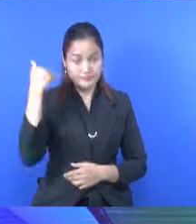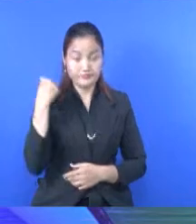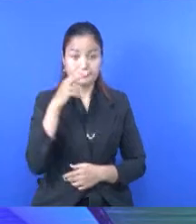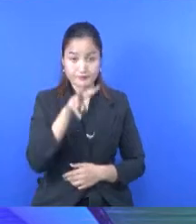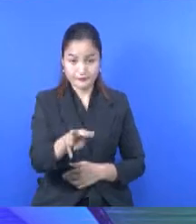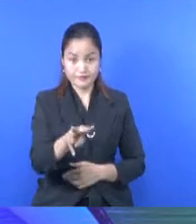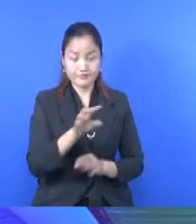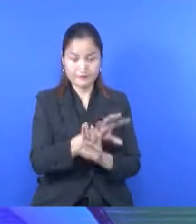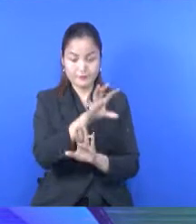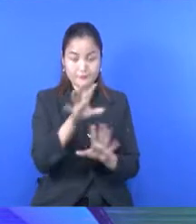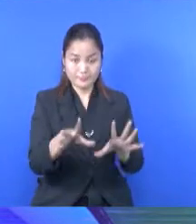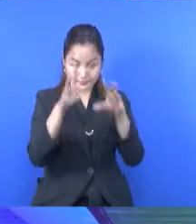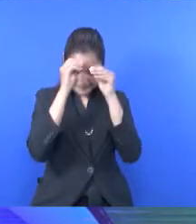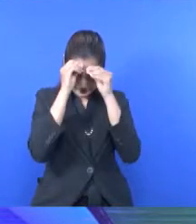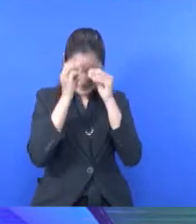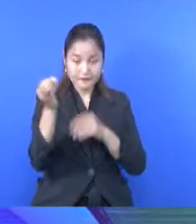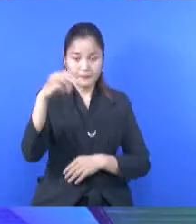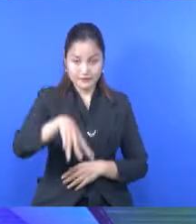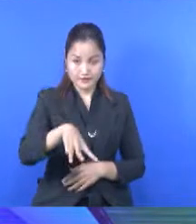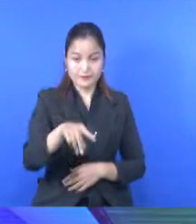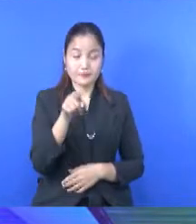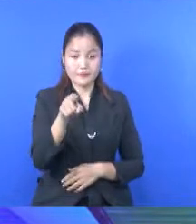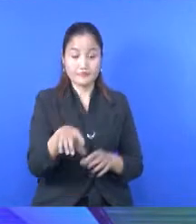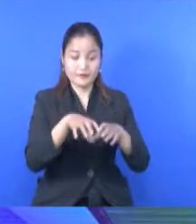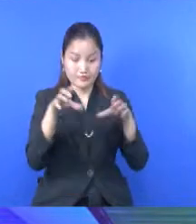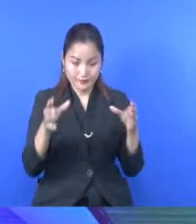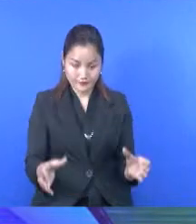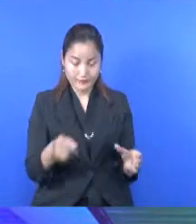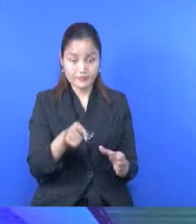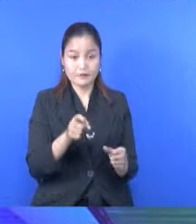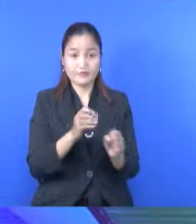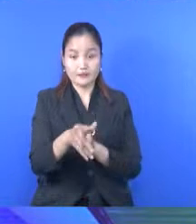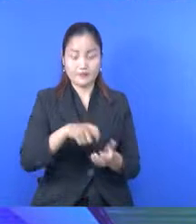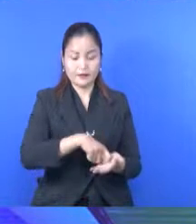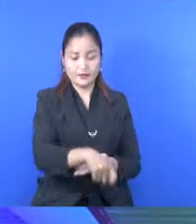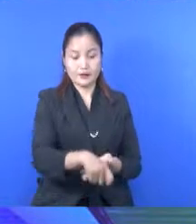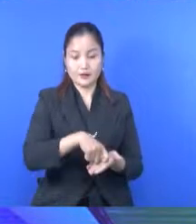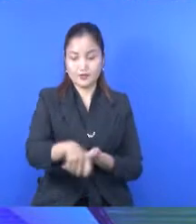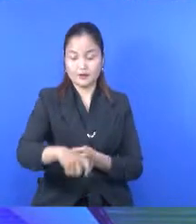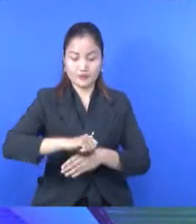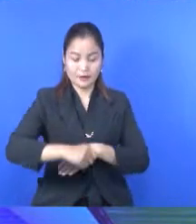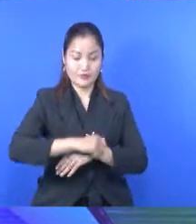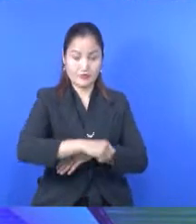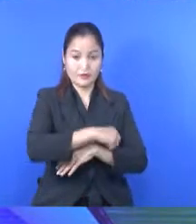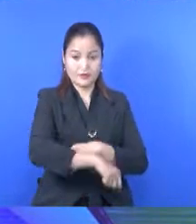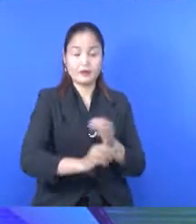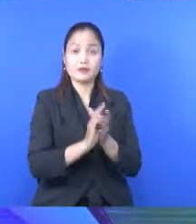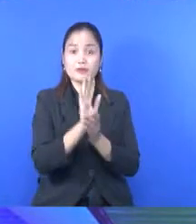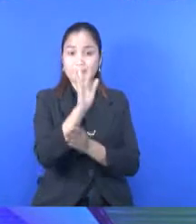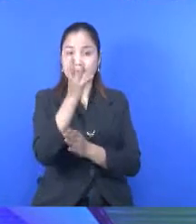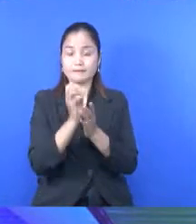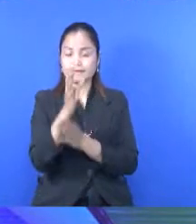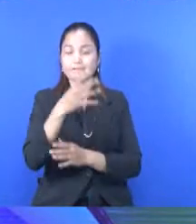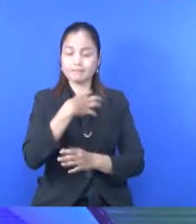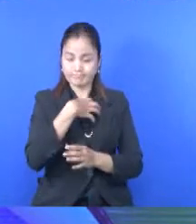nơi con khát công phong sư nó vinh để tận tận năng cầm hồn mũi đang công phong tại thưa ca đầm đầm lồng mí miền bầm nón sài gòn đại cô sa hạ ca